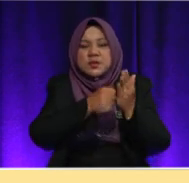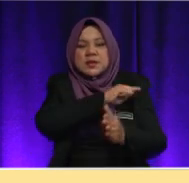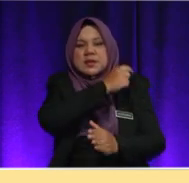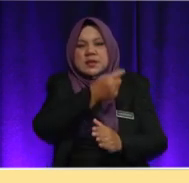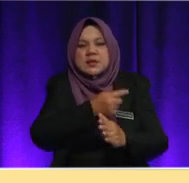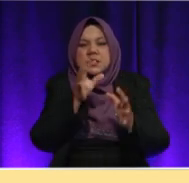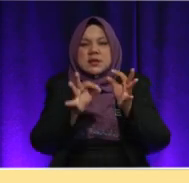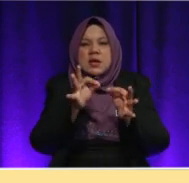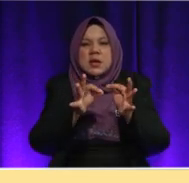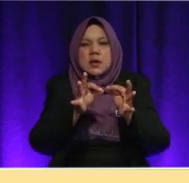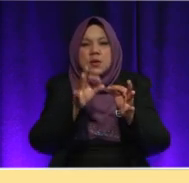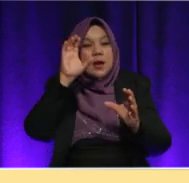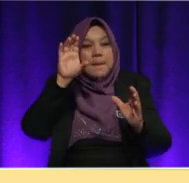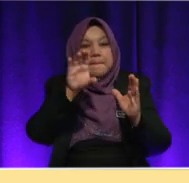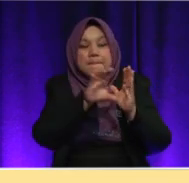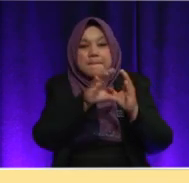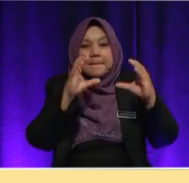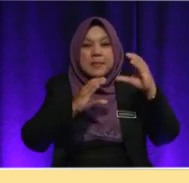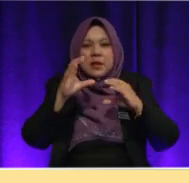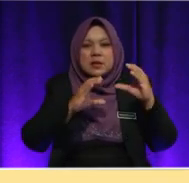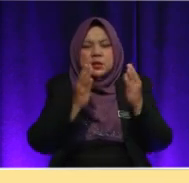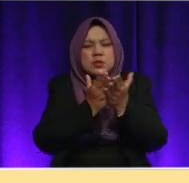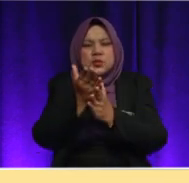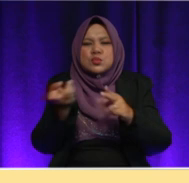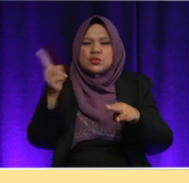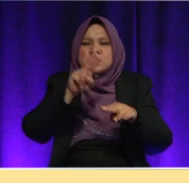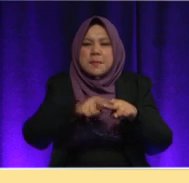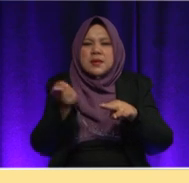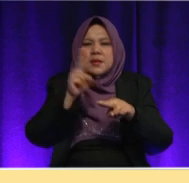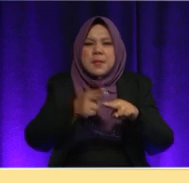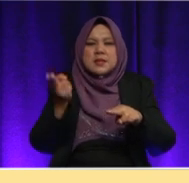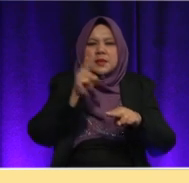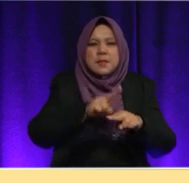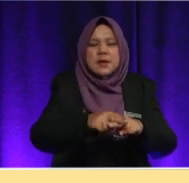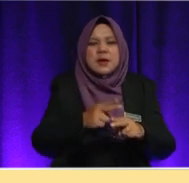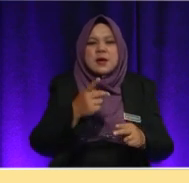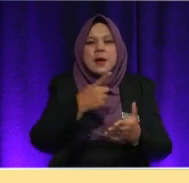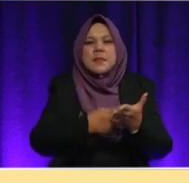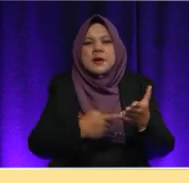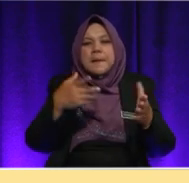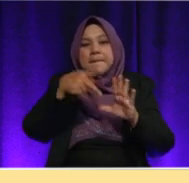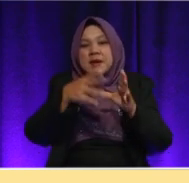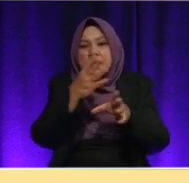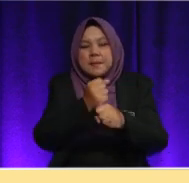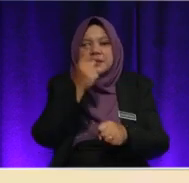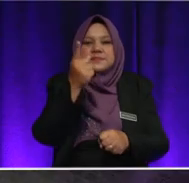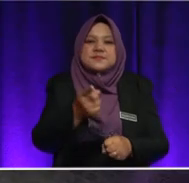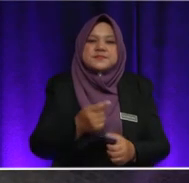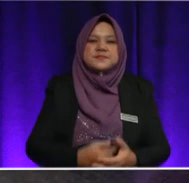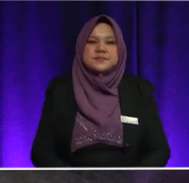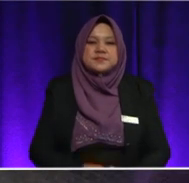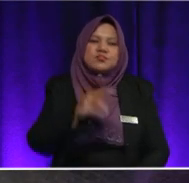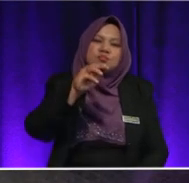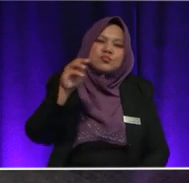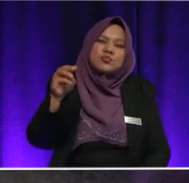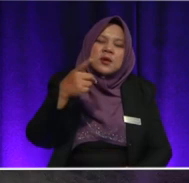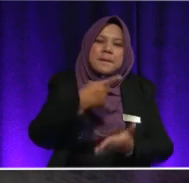seperti gambar di bawah terus bertambah Anda kenapa emang ada pendapat